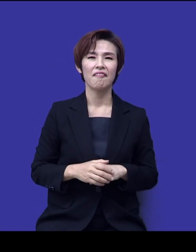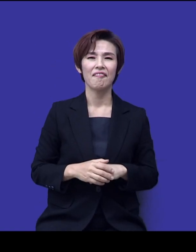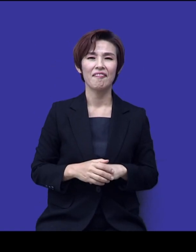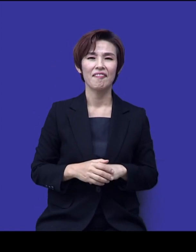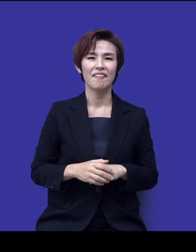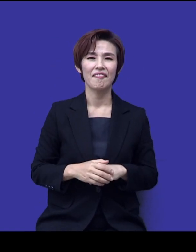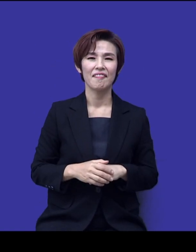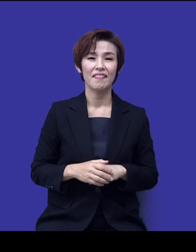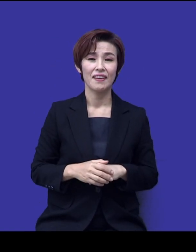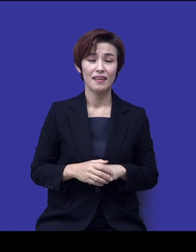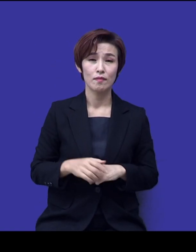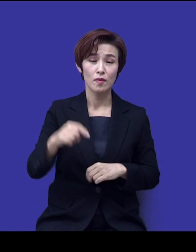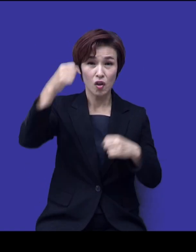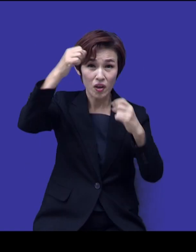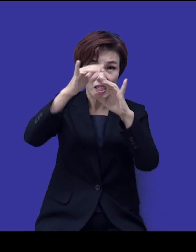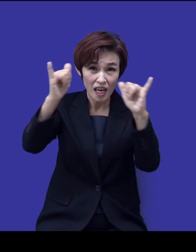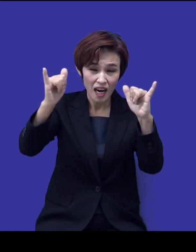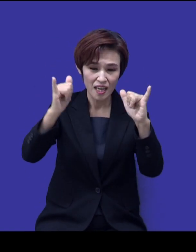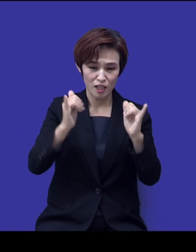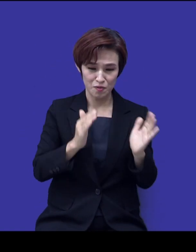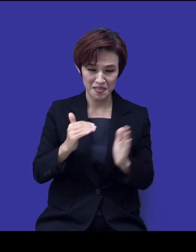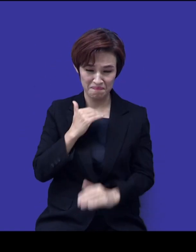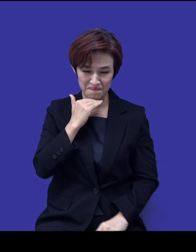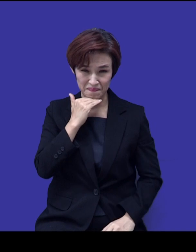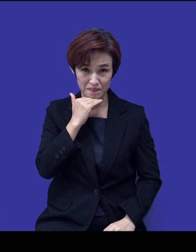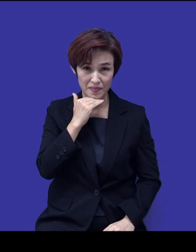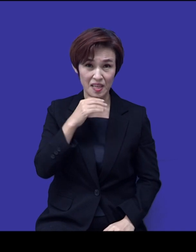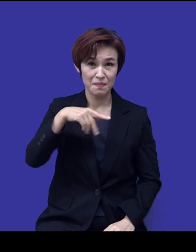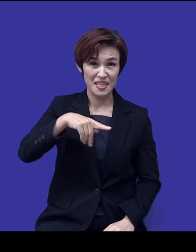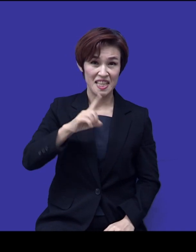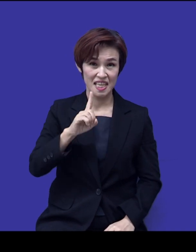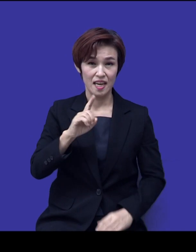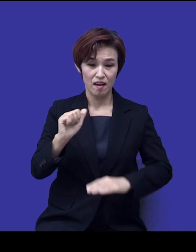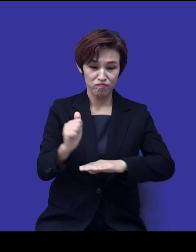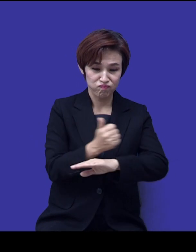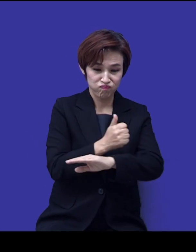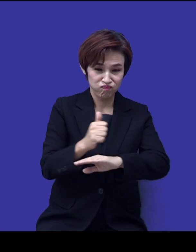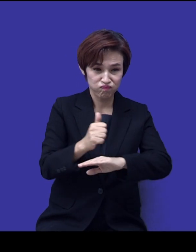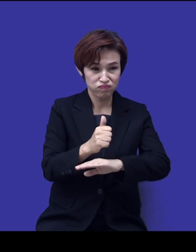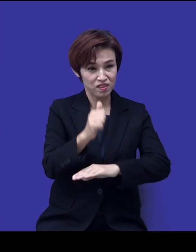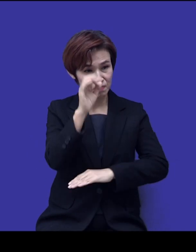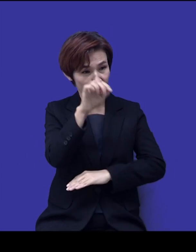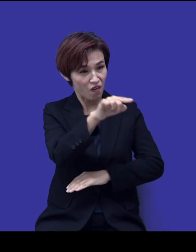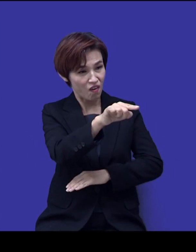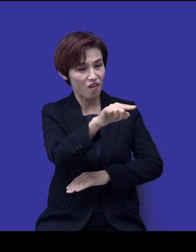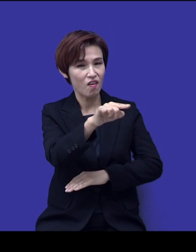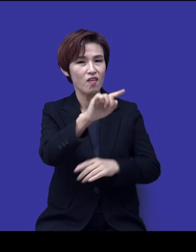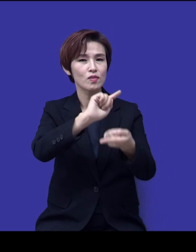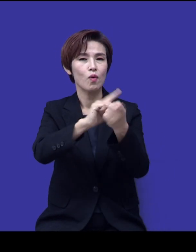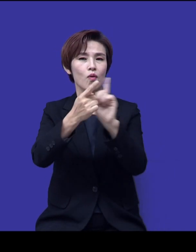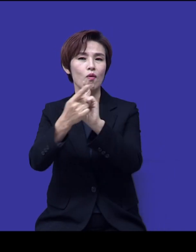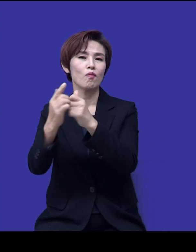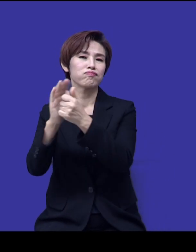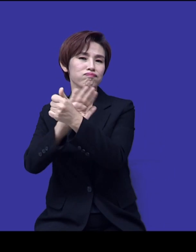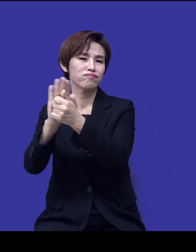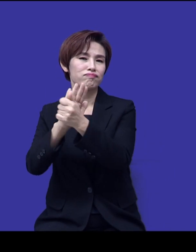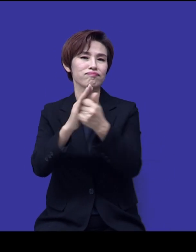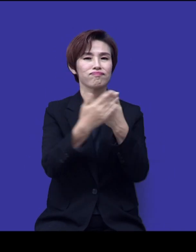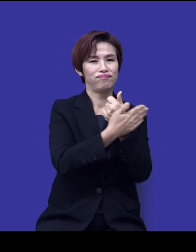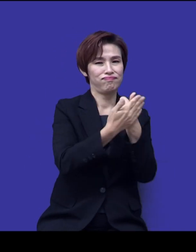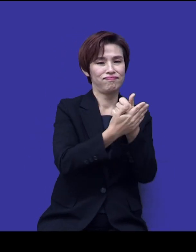연기자들은 자기들은 준비하면서 기다리는데 피디가 저 왔다 갔다 하네. 와, 서로 위안이 예, 되는 그리고 그게 NG가 나면,